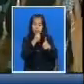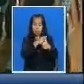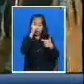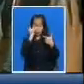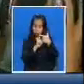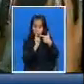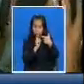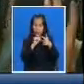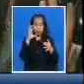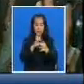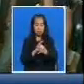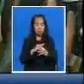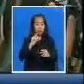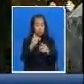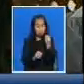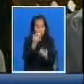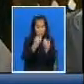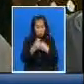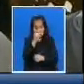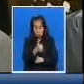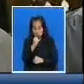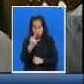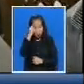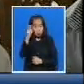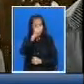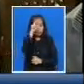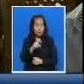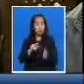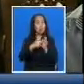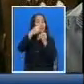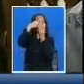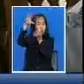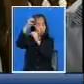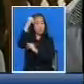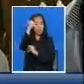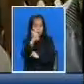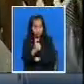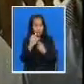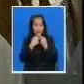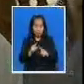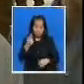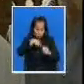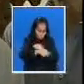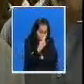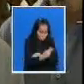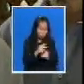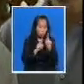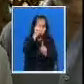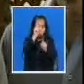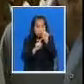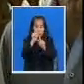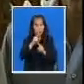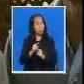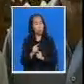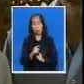เชิงของประสิทธิภาพการผลิต ครับ นะครับเราอาจจะส่งออกได้เยอะก็จริงนะครับแต่เวลาไปดูตัวเลขหลายตัวแล้วมันน่าต